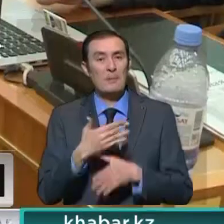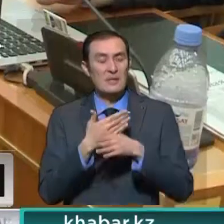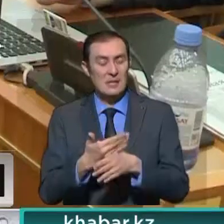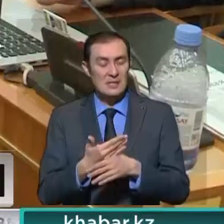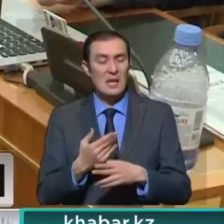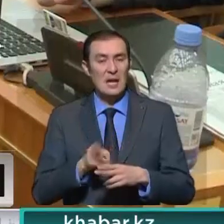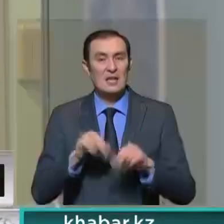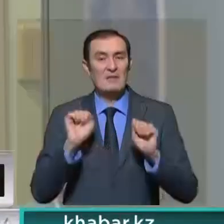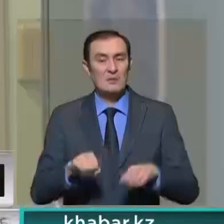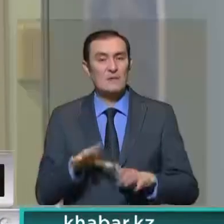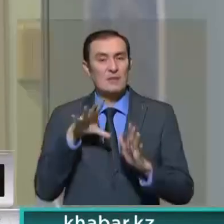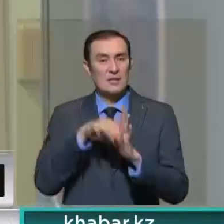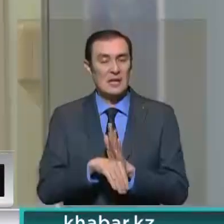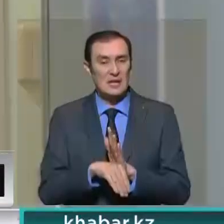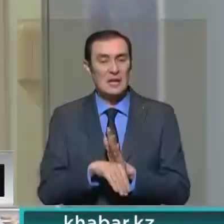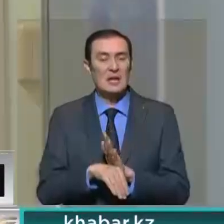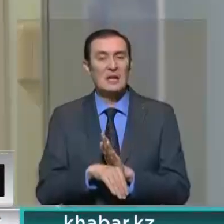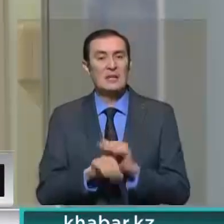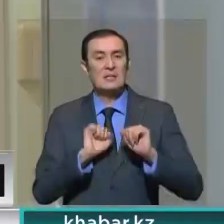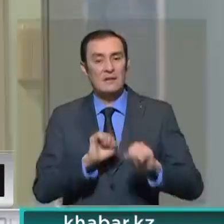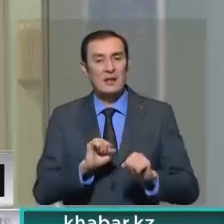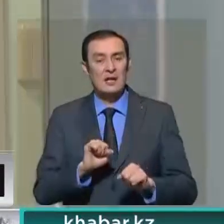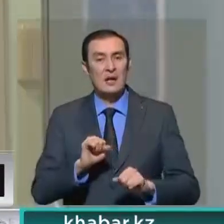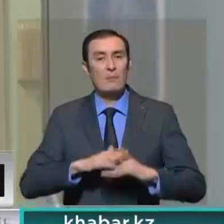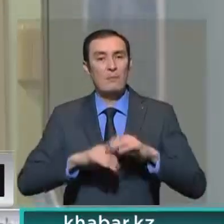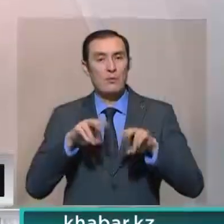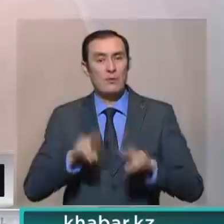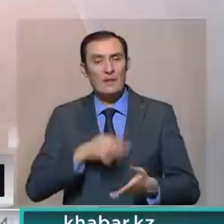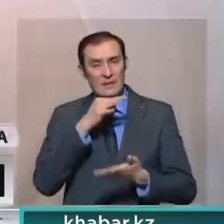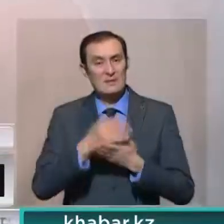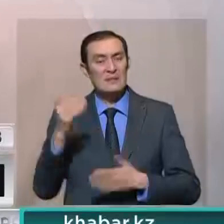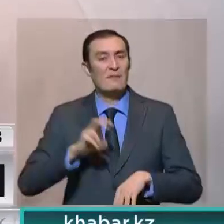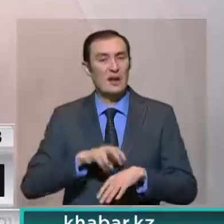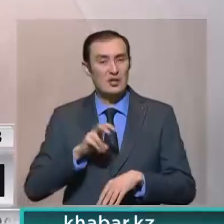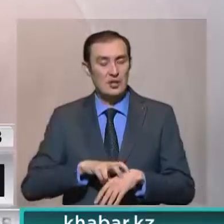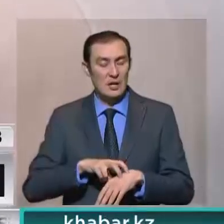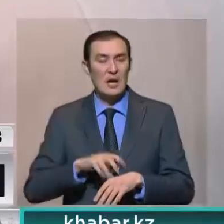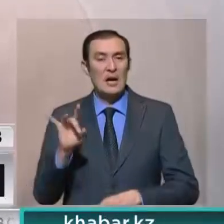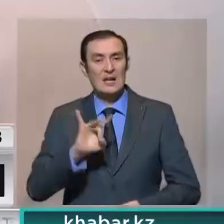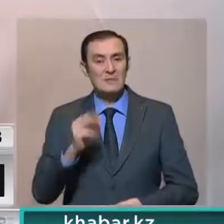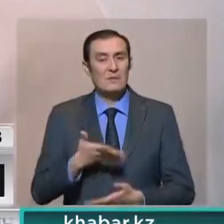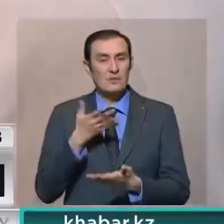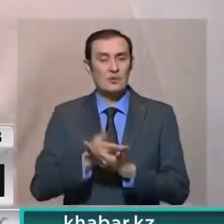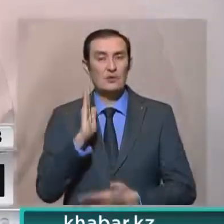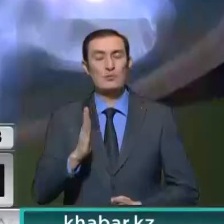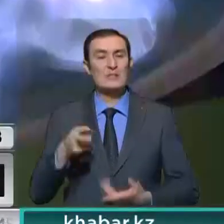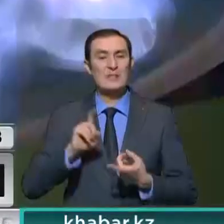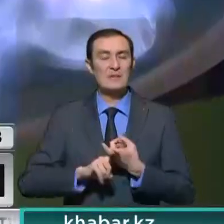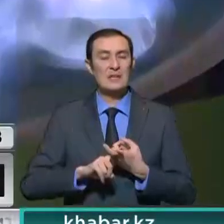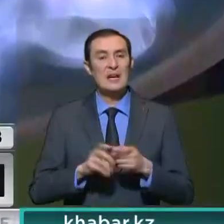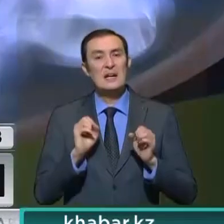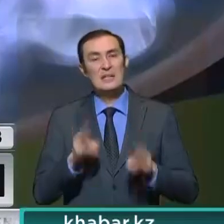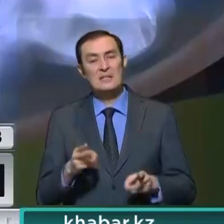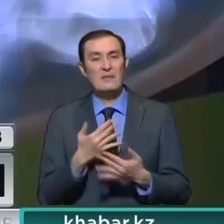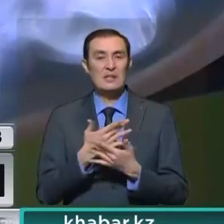Это станет возможным за счет внедрения страхования профу ответа ответственности медработников размер взноса будет уже зависеть от